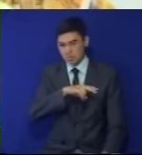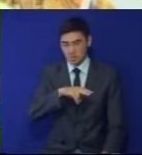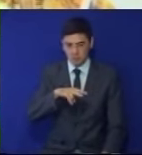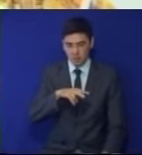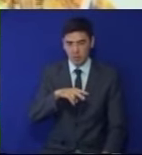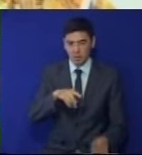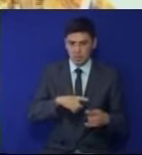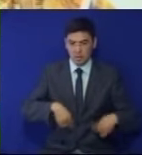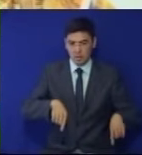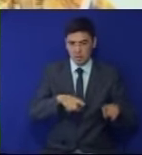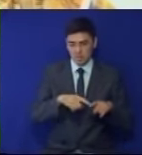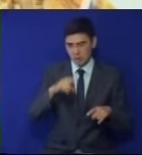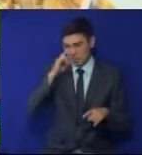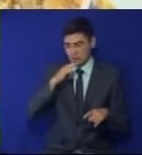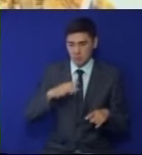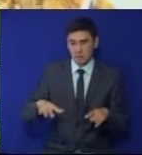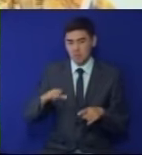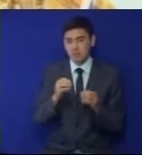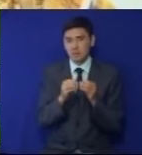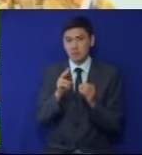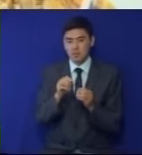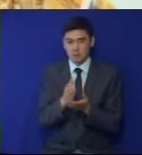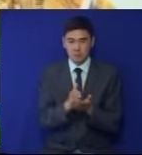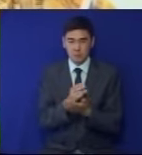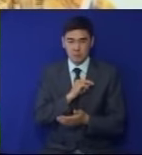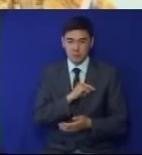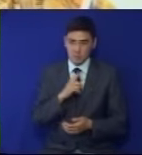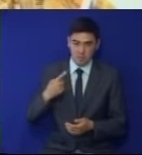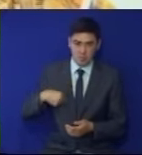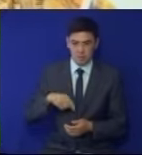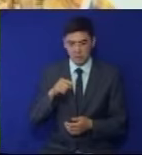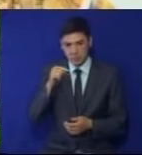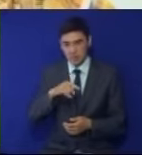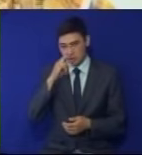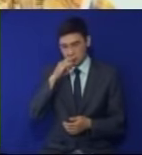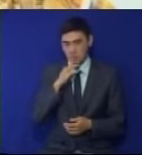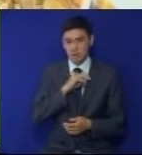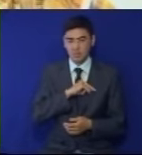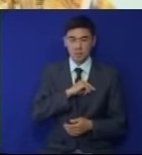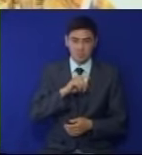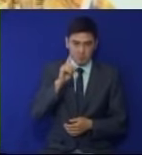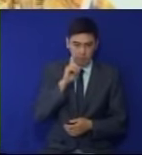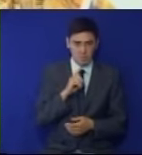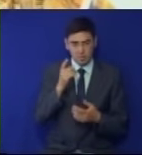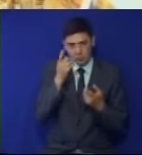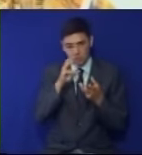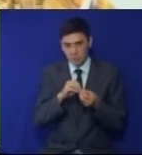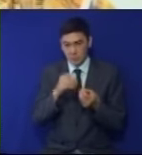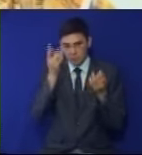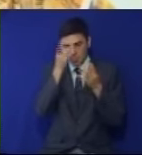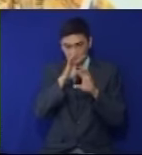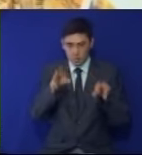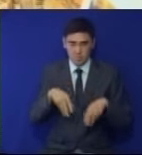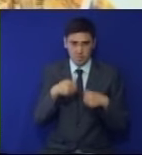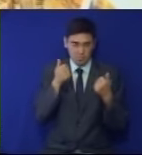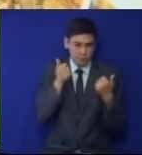жұмыс жасағанына 10 жыл болды. Сондықтан біз үшін, яғни инвесторлар үшін бұл елде жұмыс жасау өте қолайлы. Мәдениеті жақын. Сондықтан да